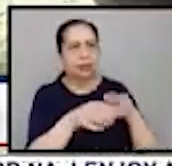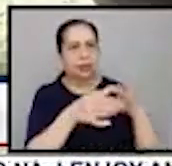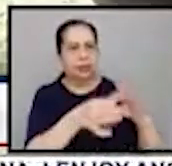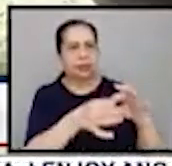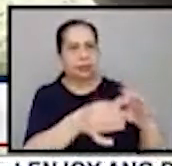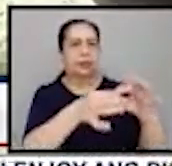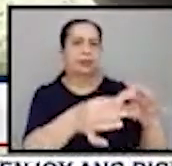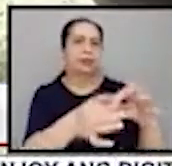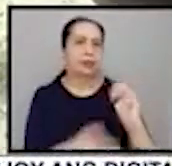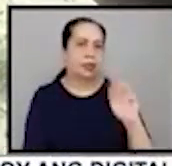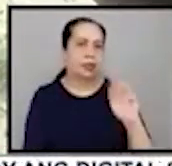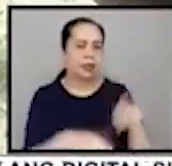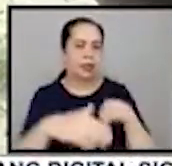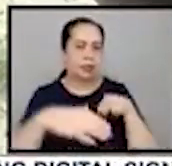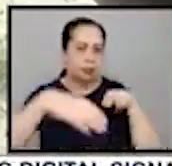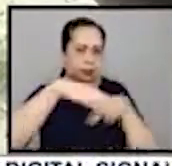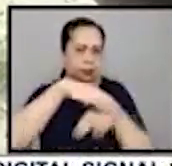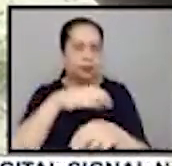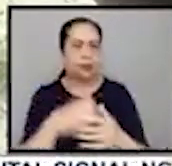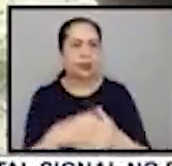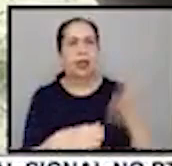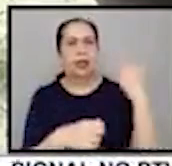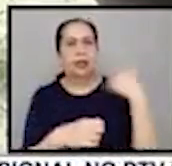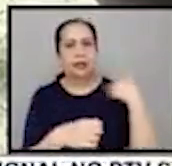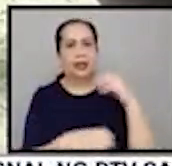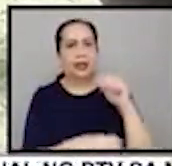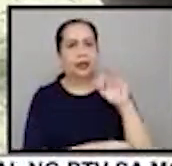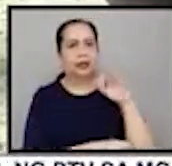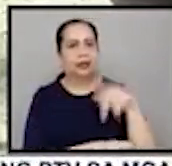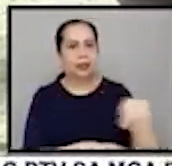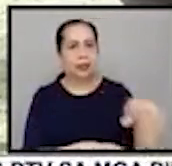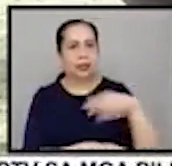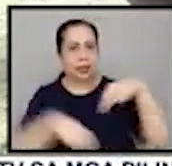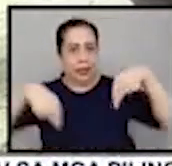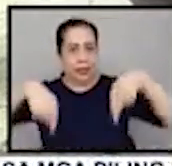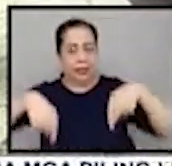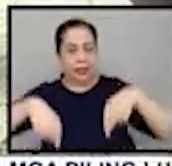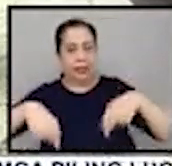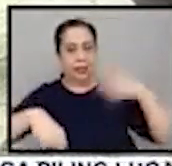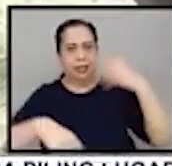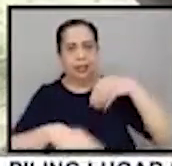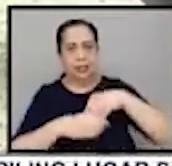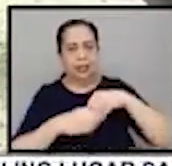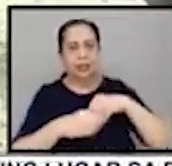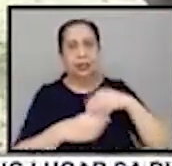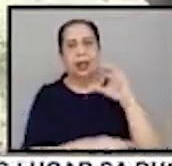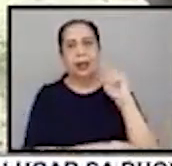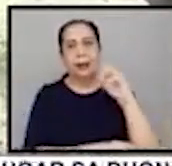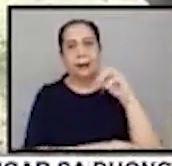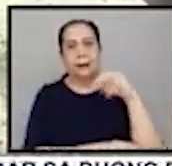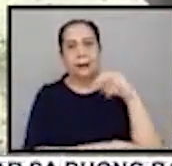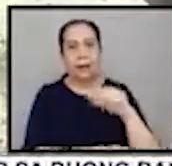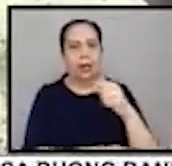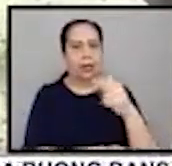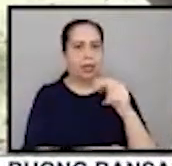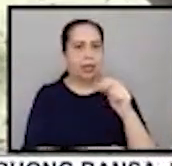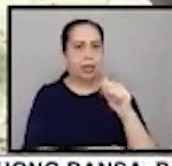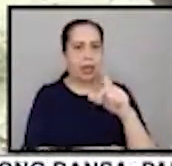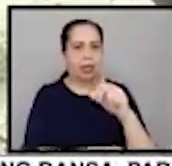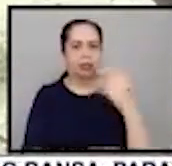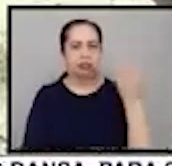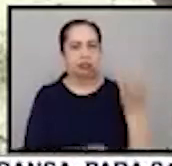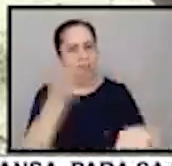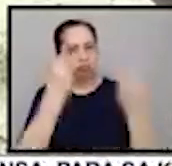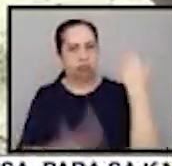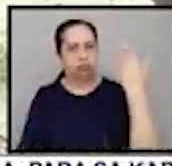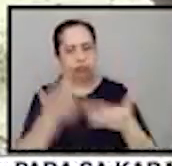may mga warehouse at facility ang AFP dito sa aking kinatatayuan sa loob ng Camp Aguinaldo. Pero sa ngayon, nilinis ito para pagtayuan